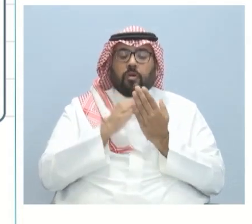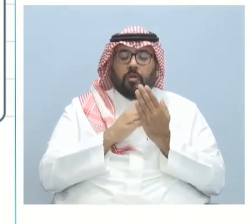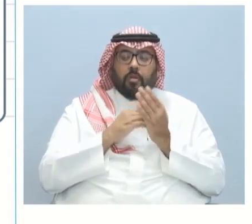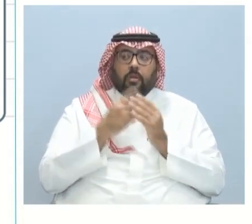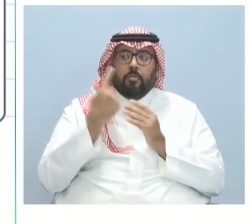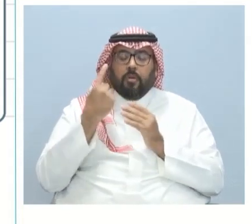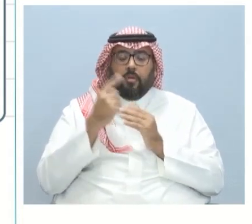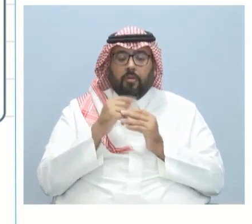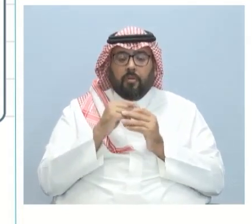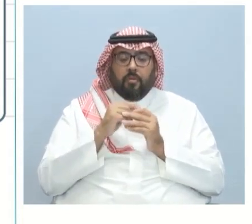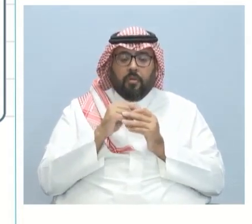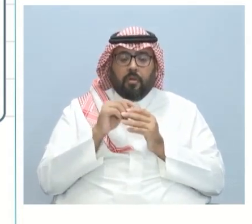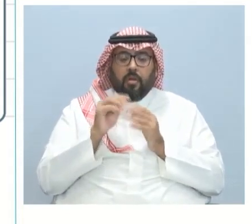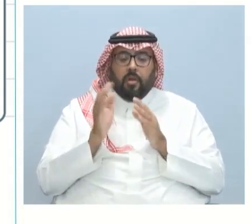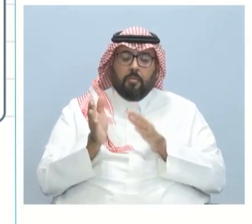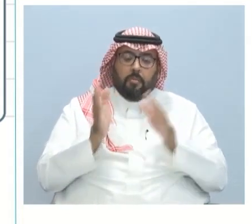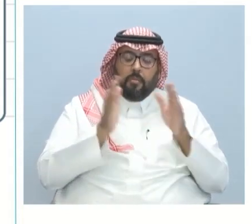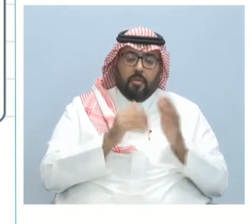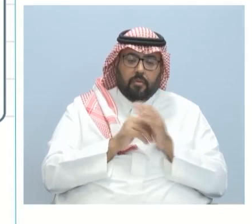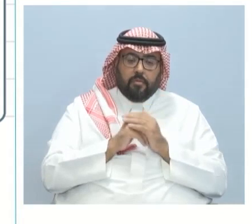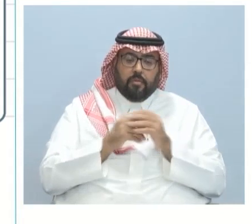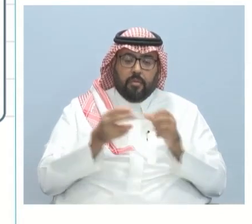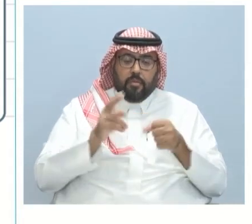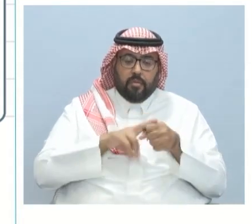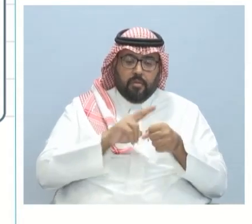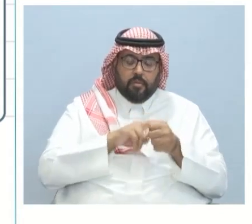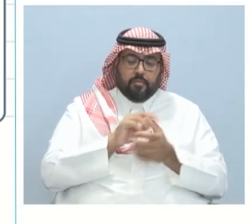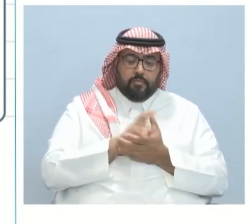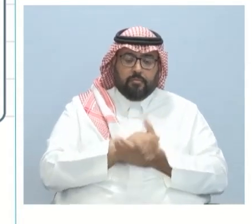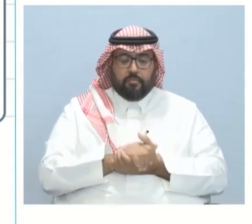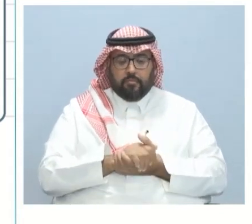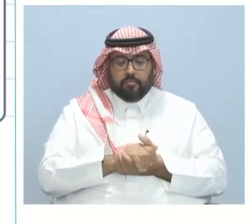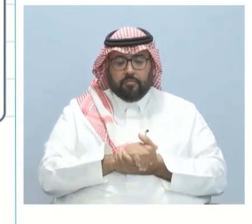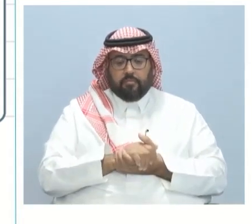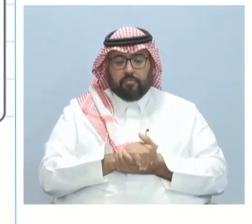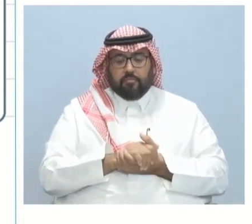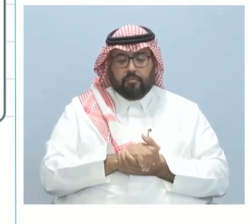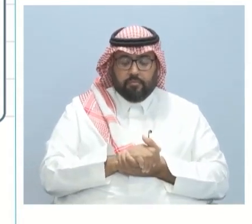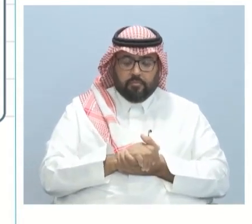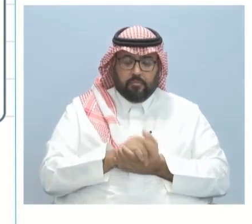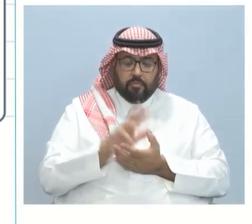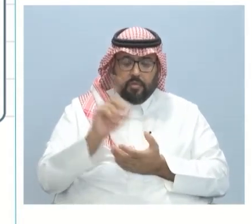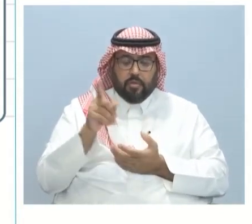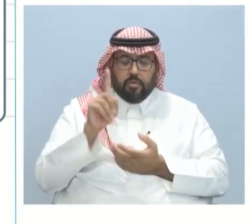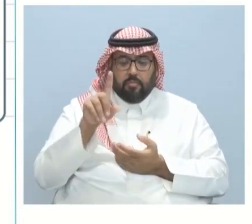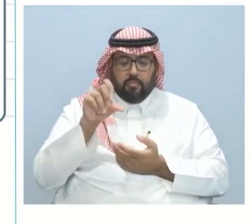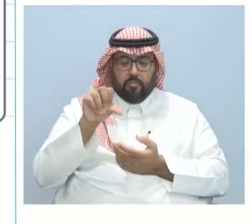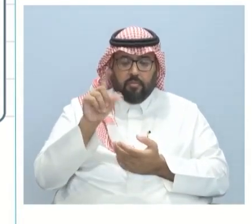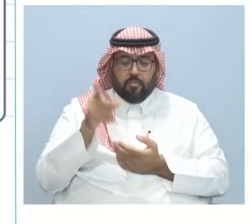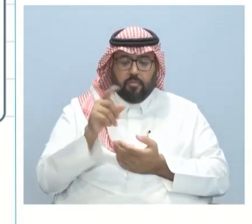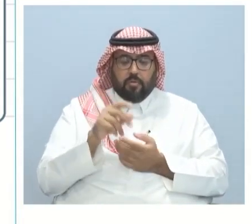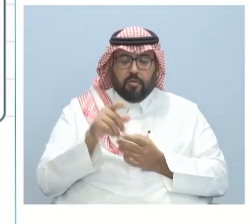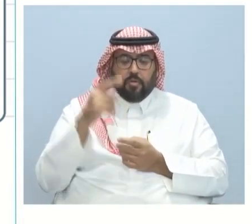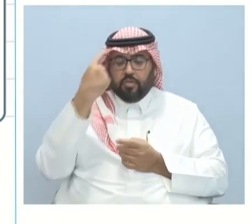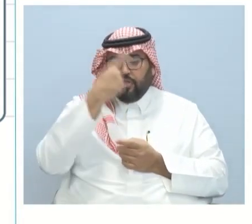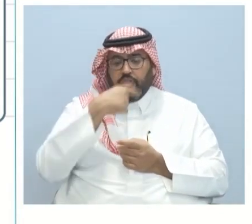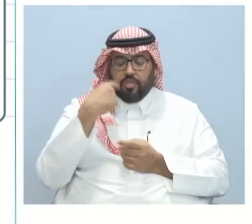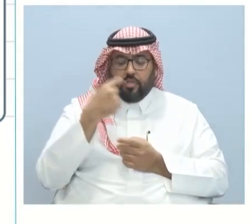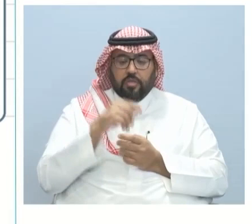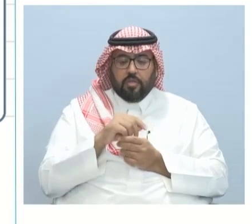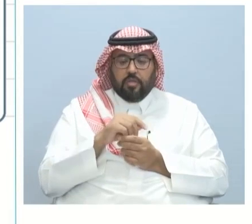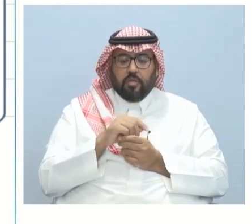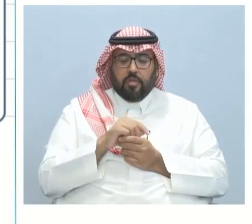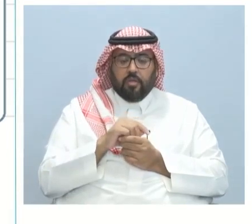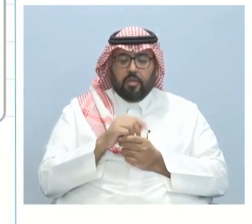واحده فقط فتكون خارج حلقه التكرار وسيقوم الروبوت بتشكيل شكل